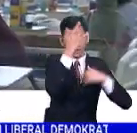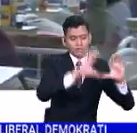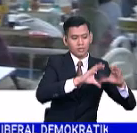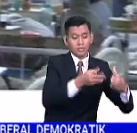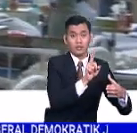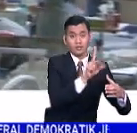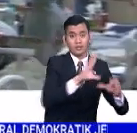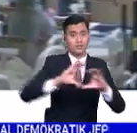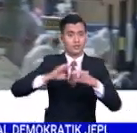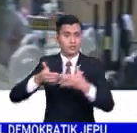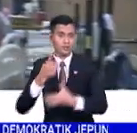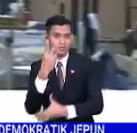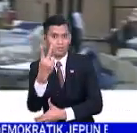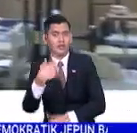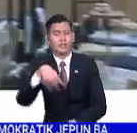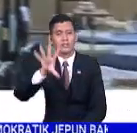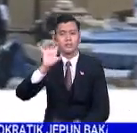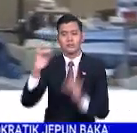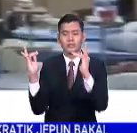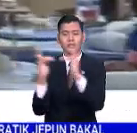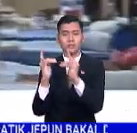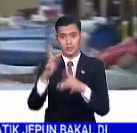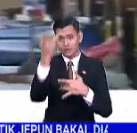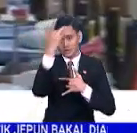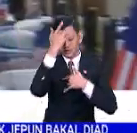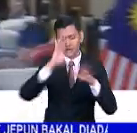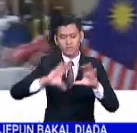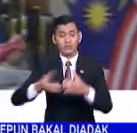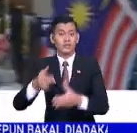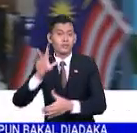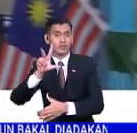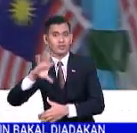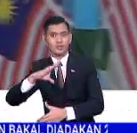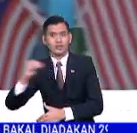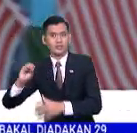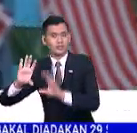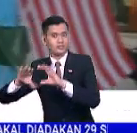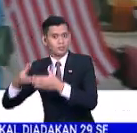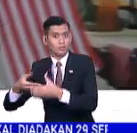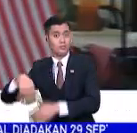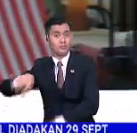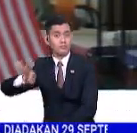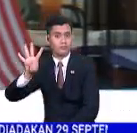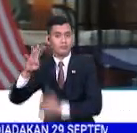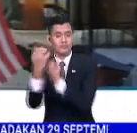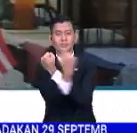2 serta 50 buah katil bagi pesakit kategori 3 dan 4 disediakan.